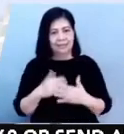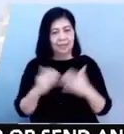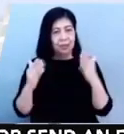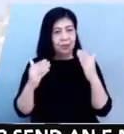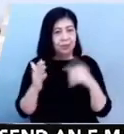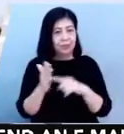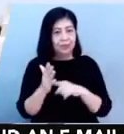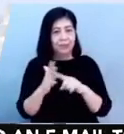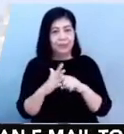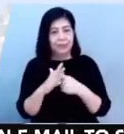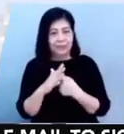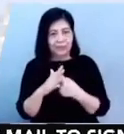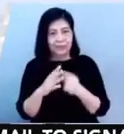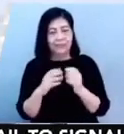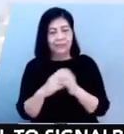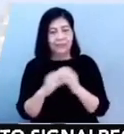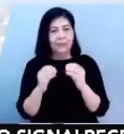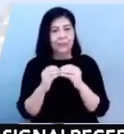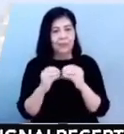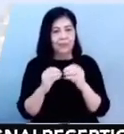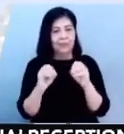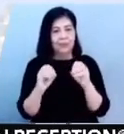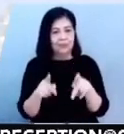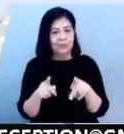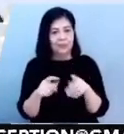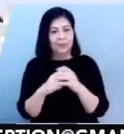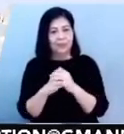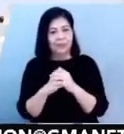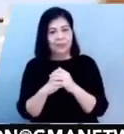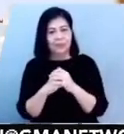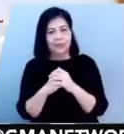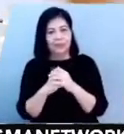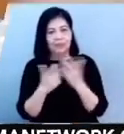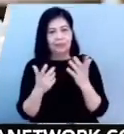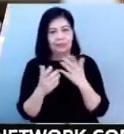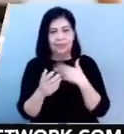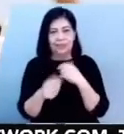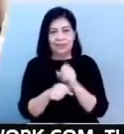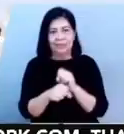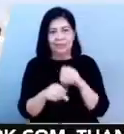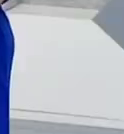start of more opportunities sa career ko in films.